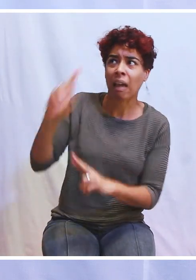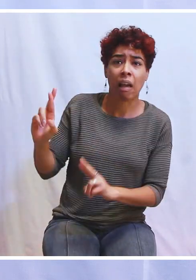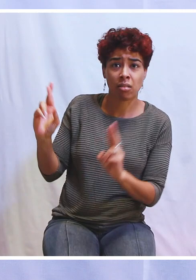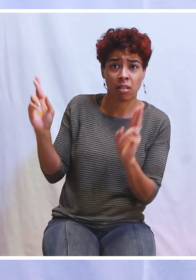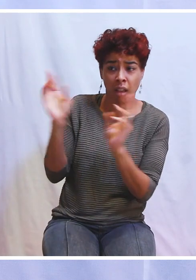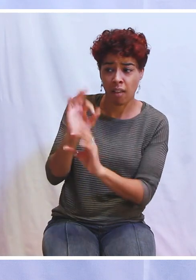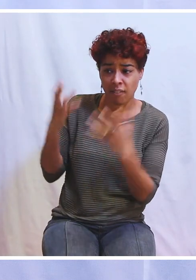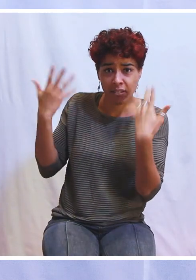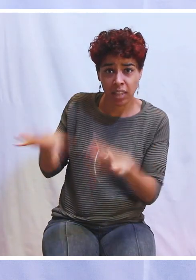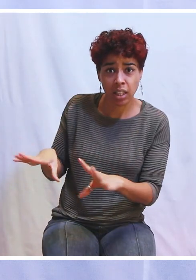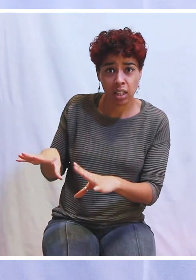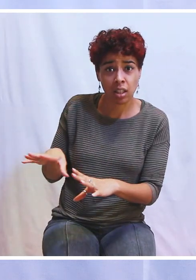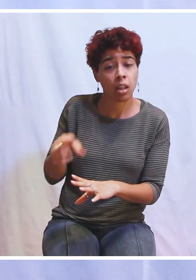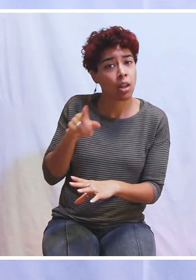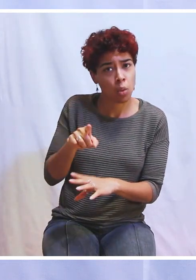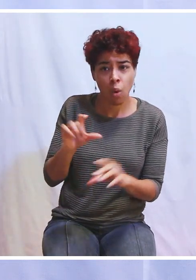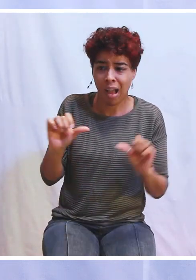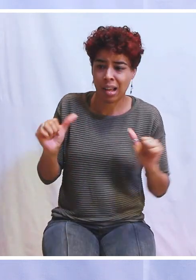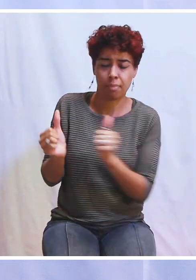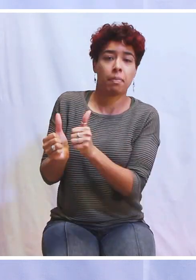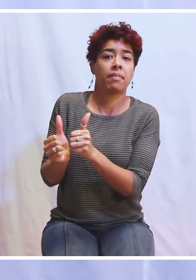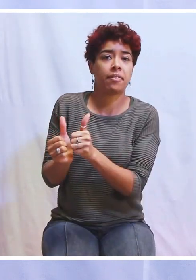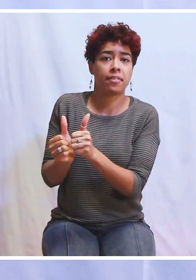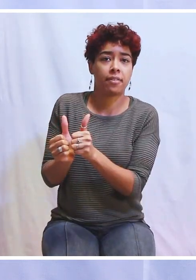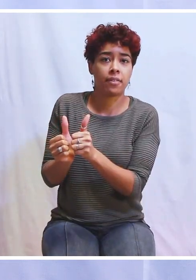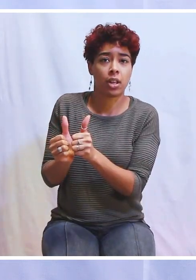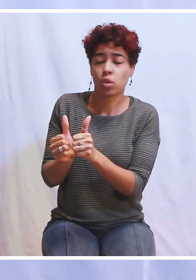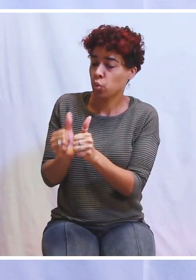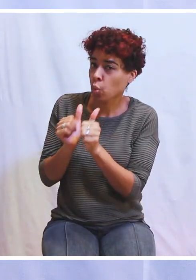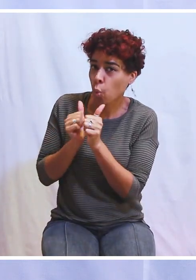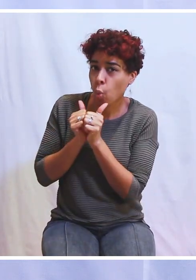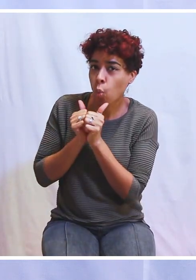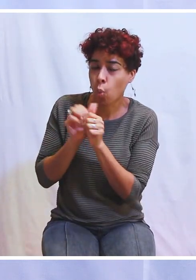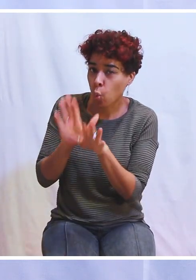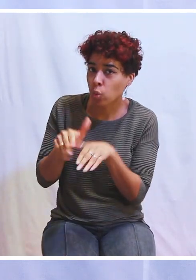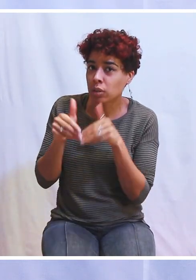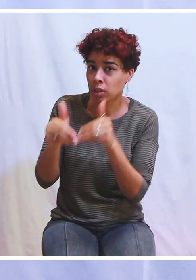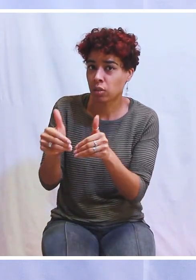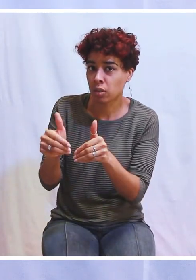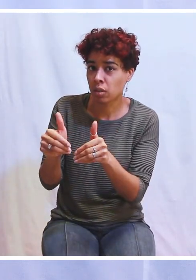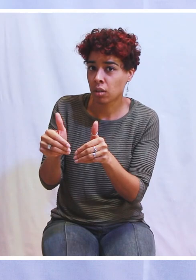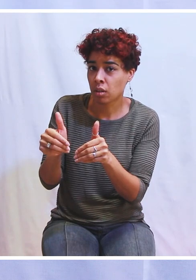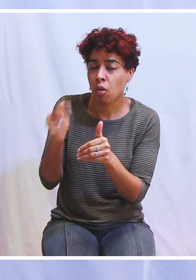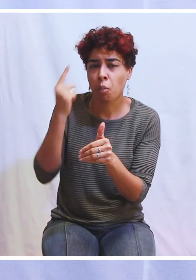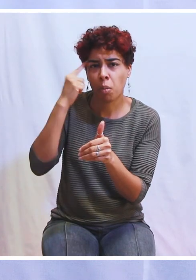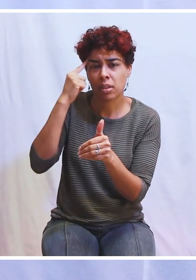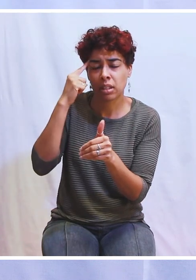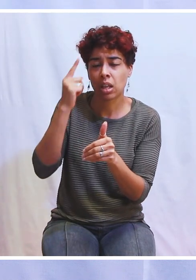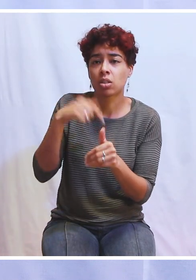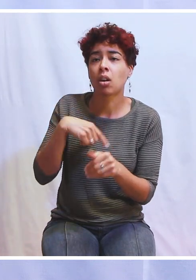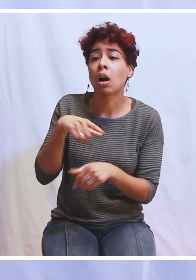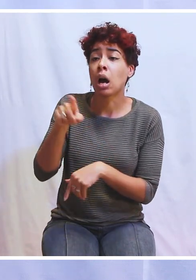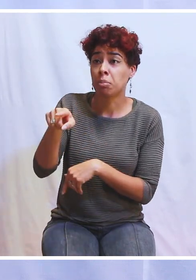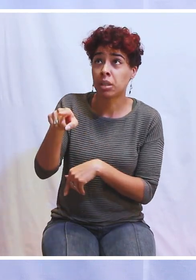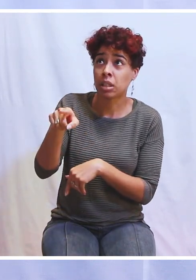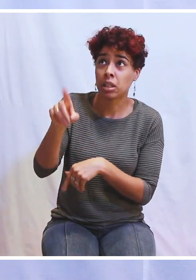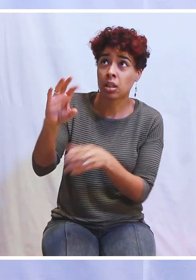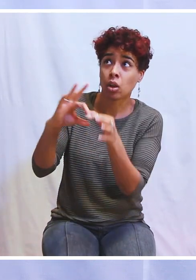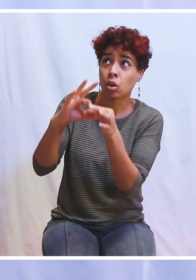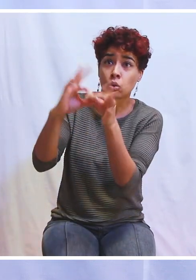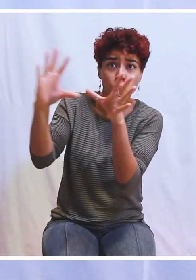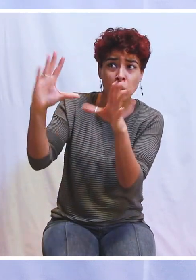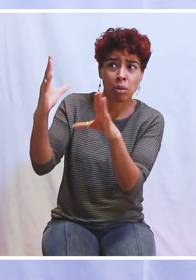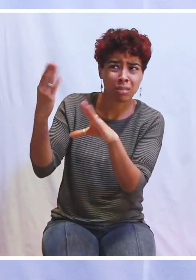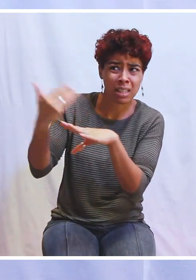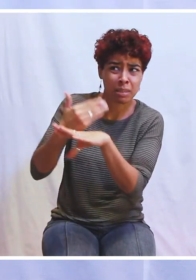reste avec lui. Et ça c'est important qu'on l'ait dans notre état d'esprit. Ne pas dire, moi je tournerai le dos, si ça se passe mal, je vais lui tourner le